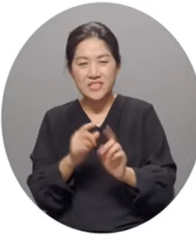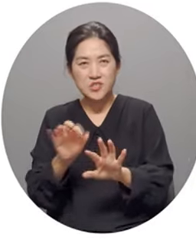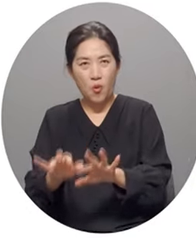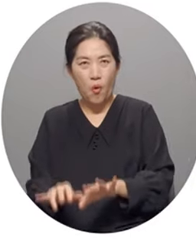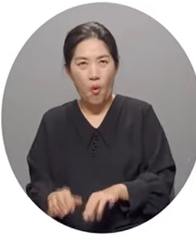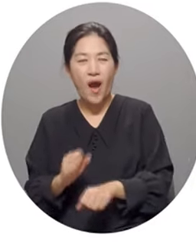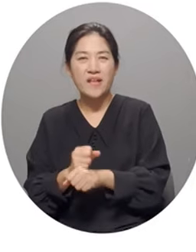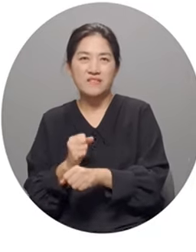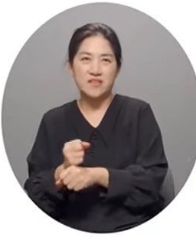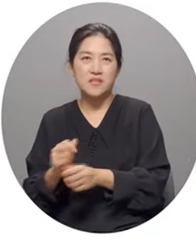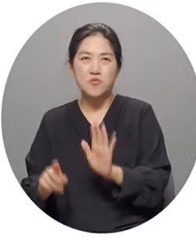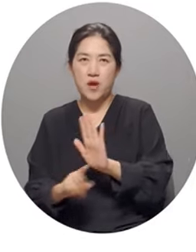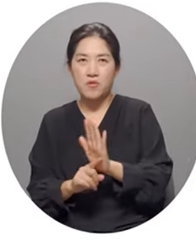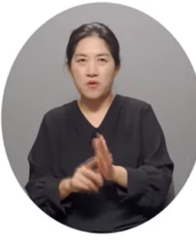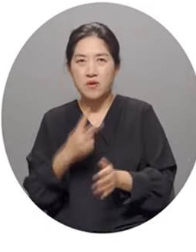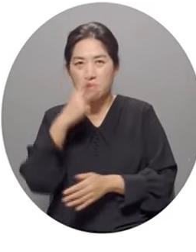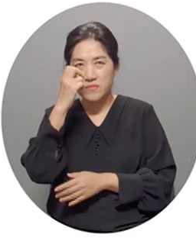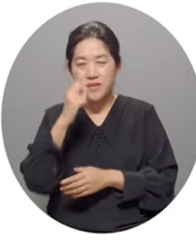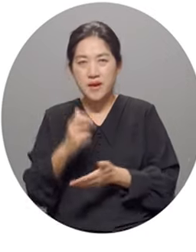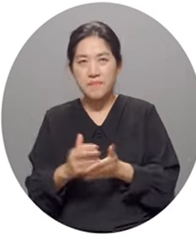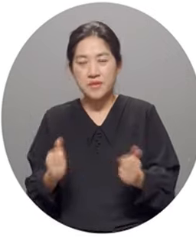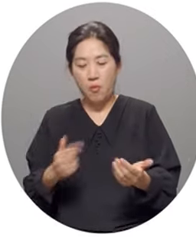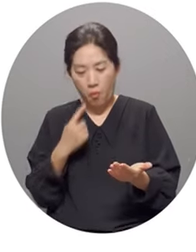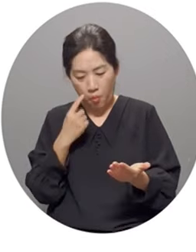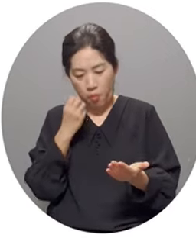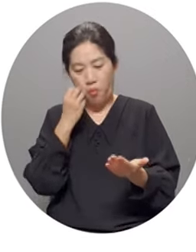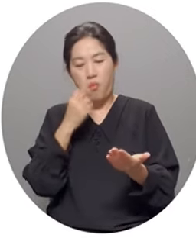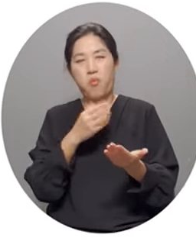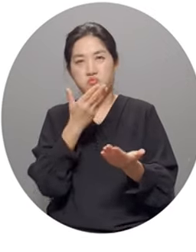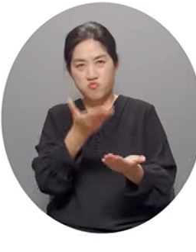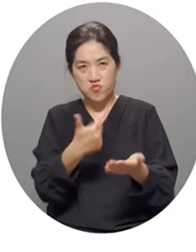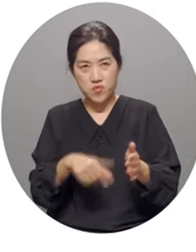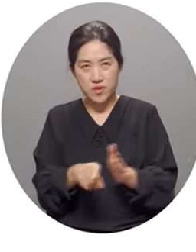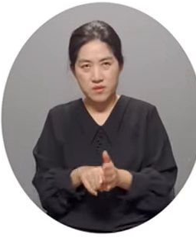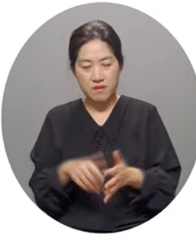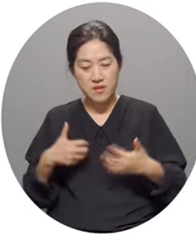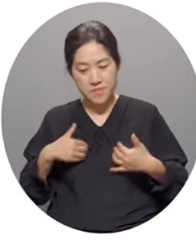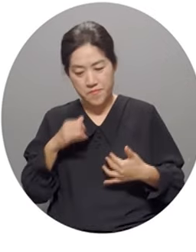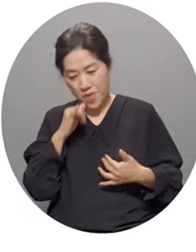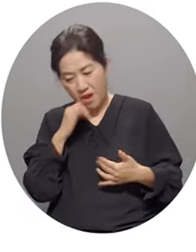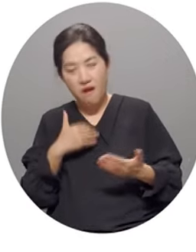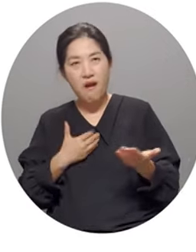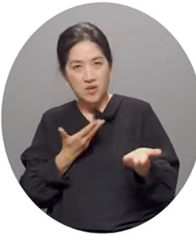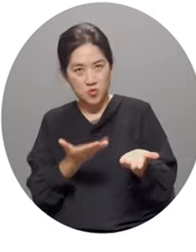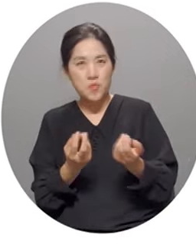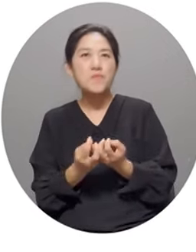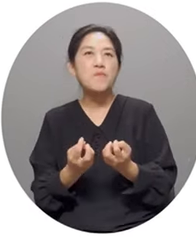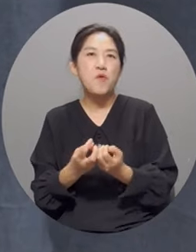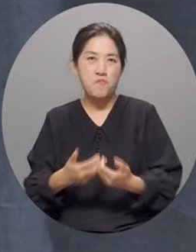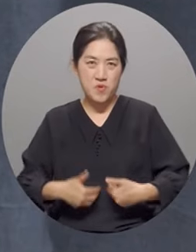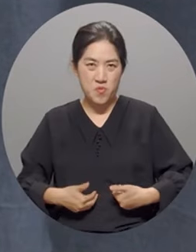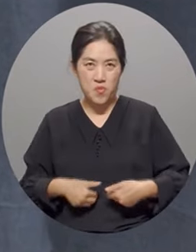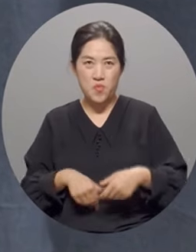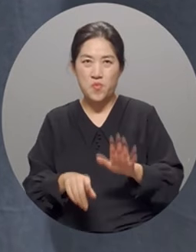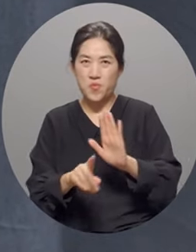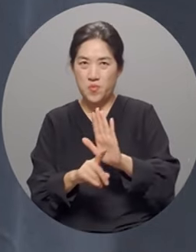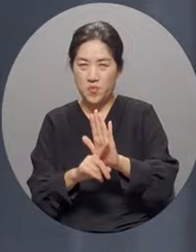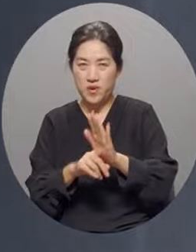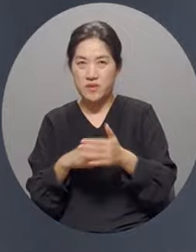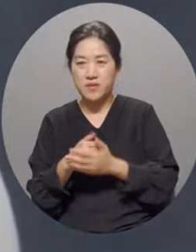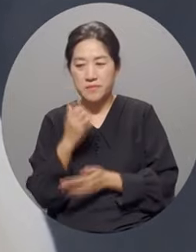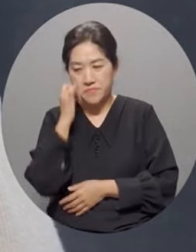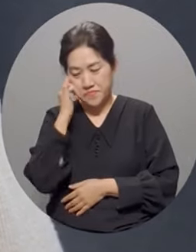검사 사님이 신선하게 읽게 하기 위해서는 읽는 이에게 재미와 흥미를 느끼게 해야 한다고 적혀 있습니다